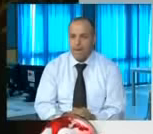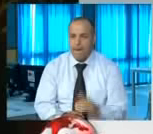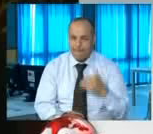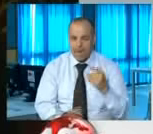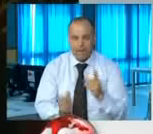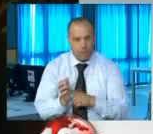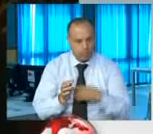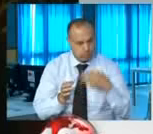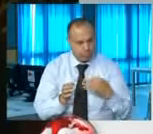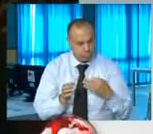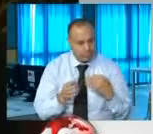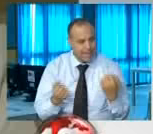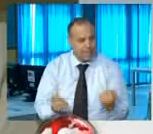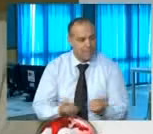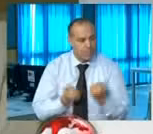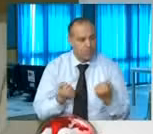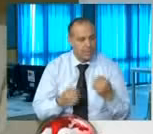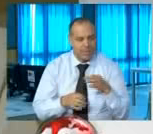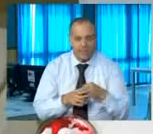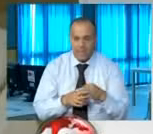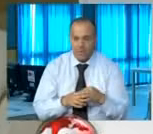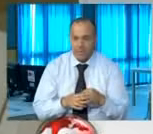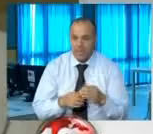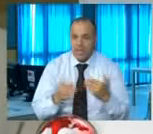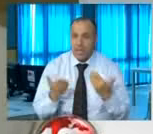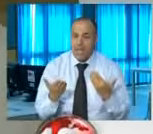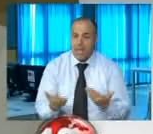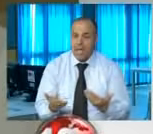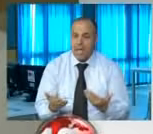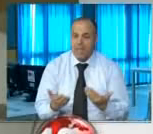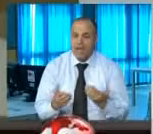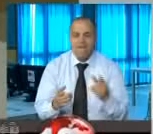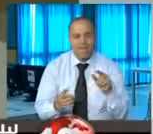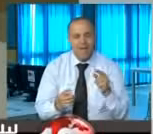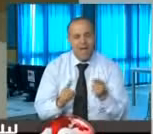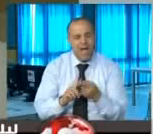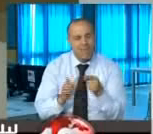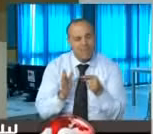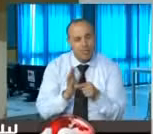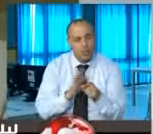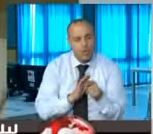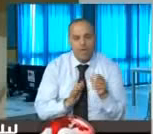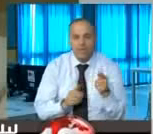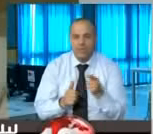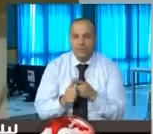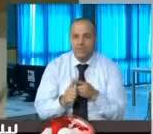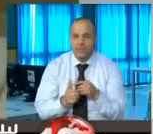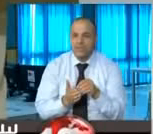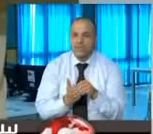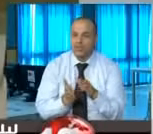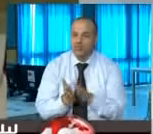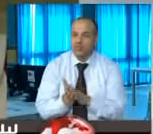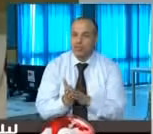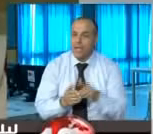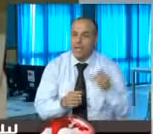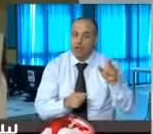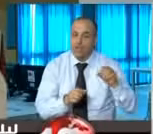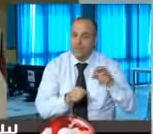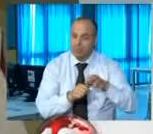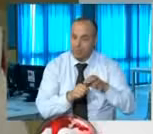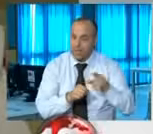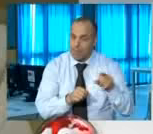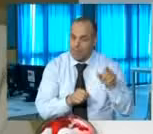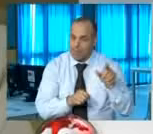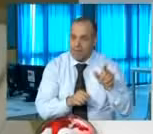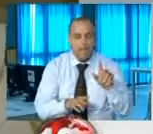بضوابط للحملات الانتخابية. أهم هذه الإخلالات اللي شاهدناها متعلقة أساسا بسجل مثلا الناخبين، فما بعض